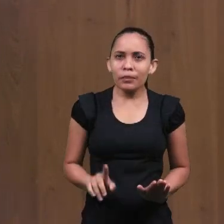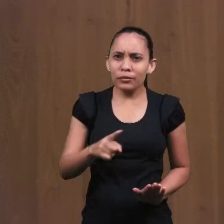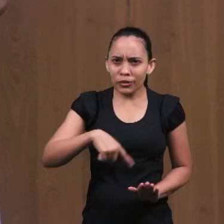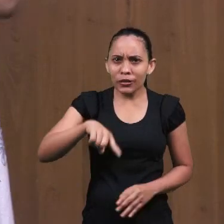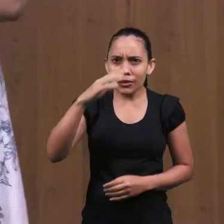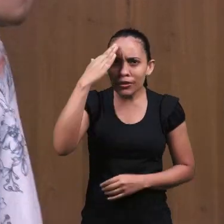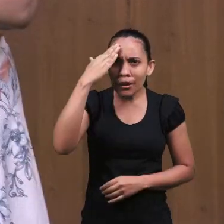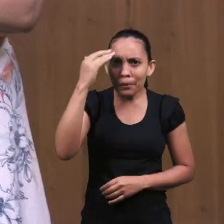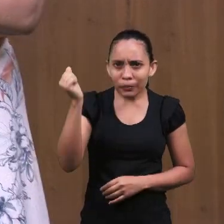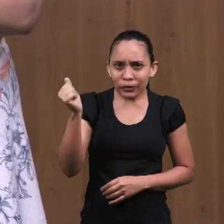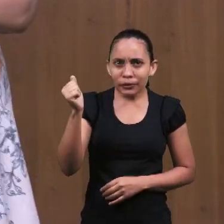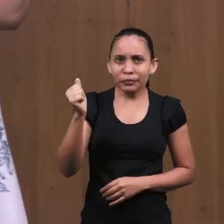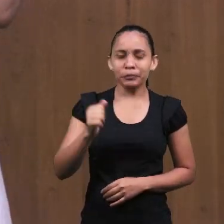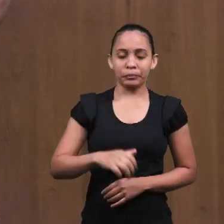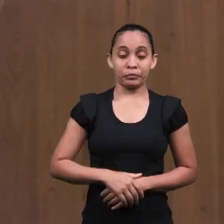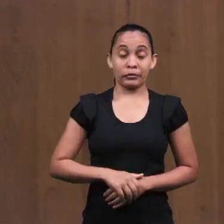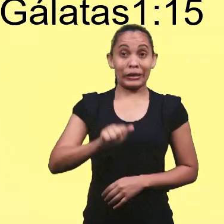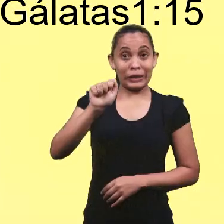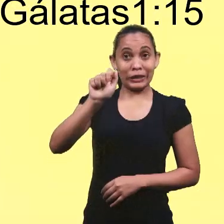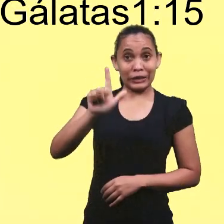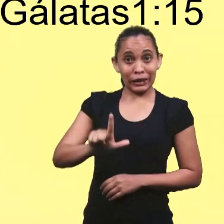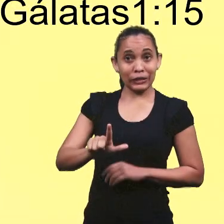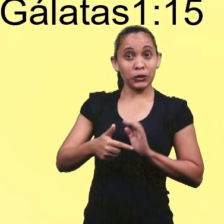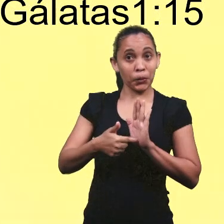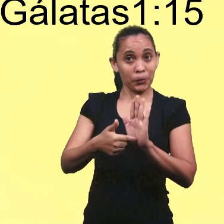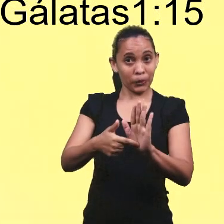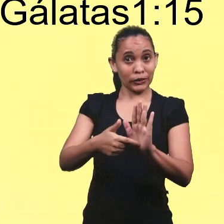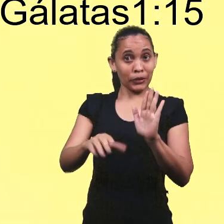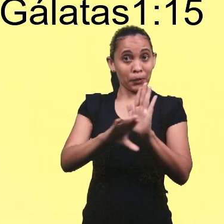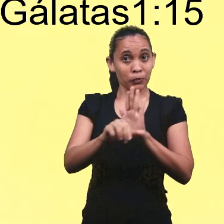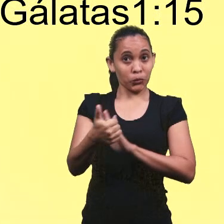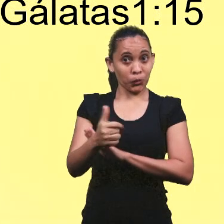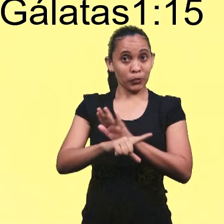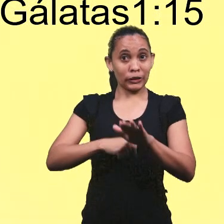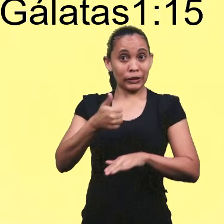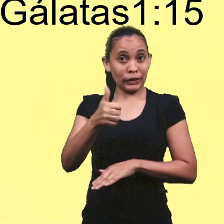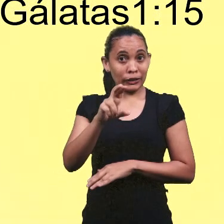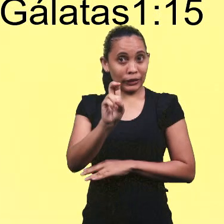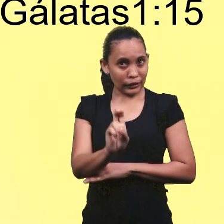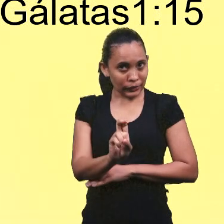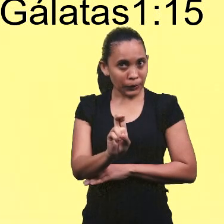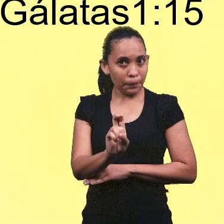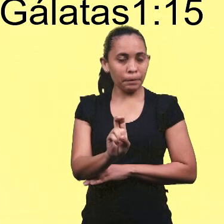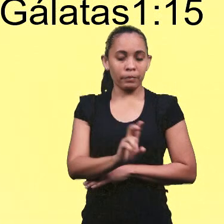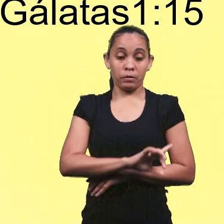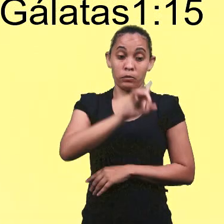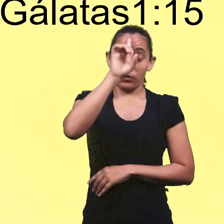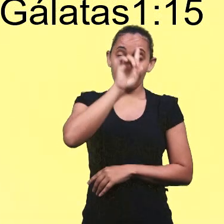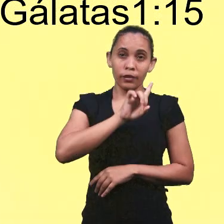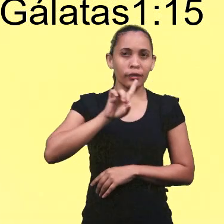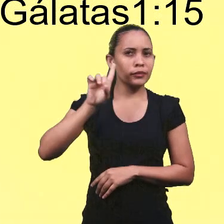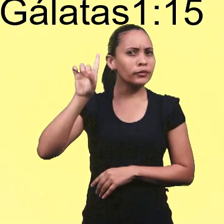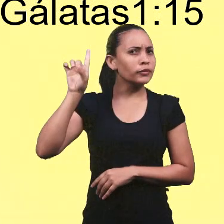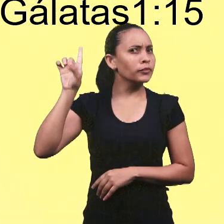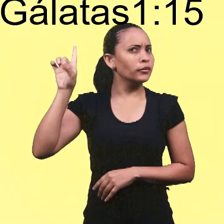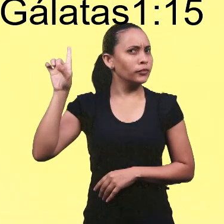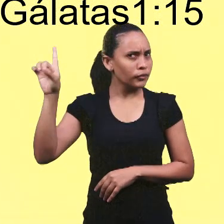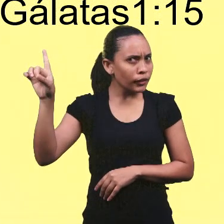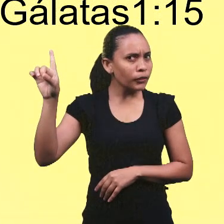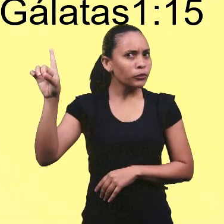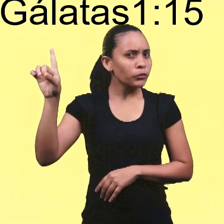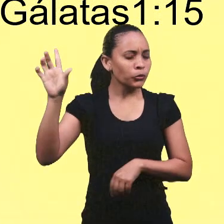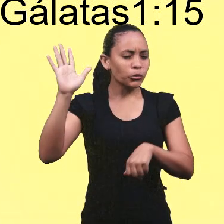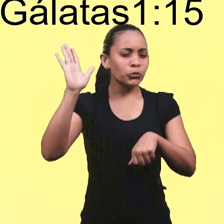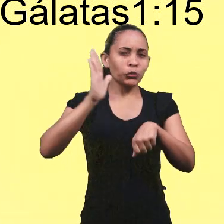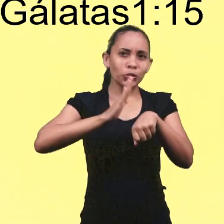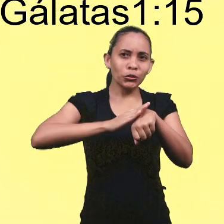Vous savez ça? Regardez qu'est-ce qu'il dit en Galates 1:15. Mais quand il a plu à Dieu, qui depuis le